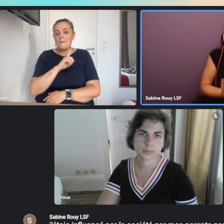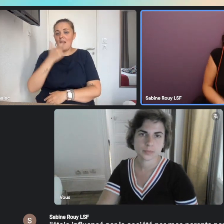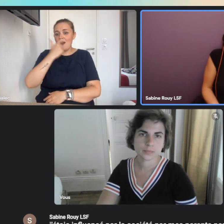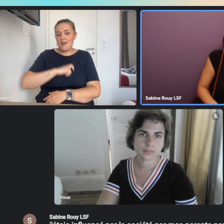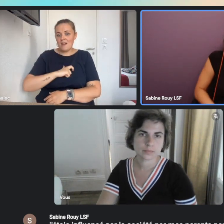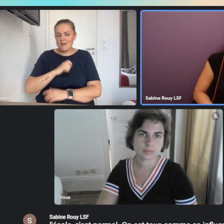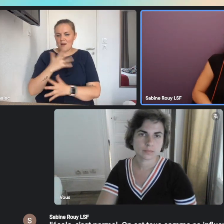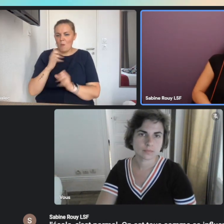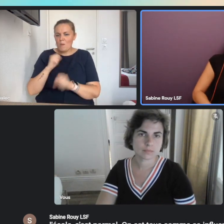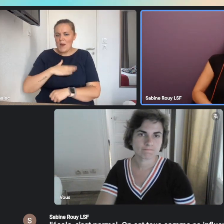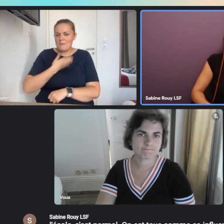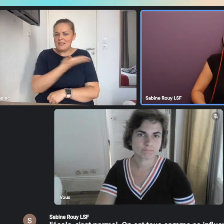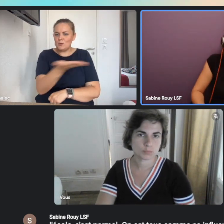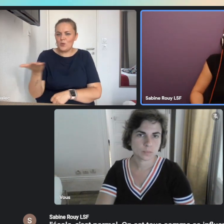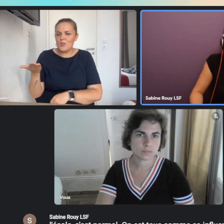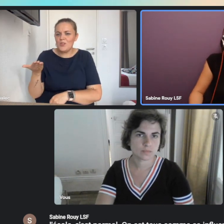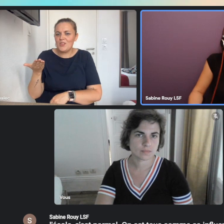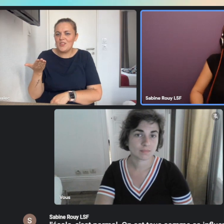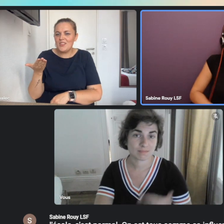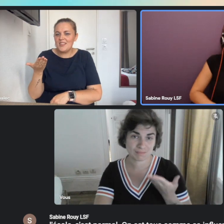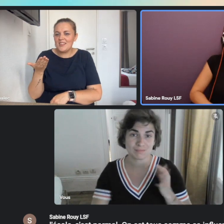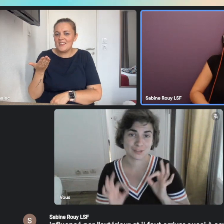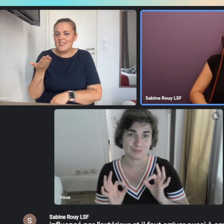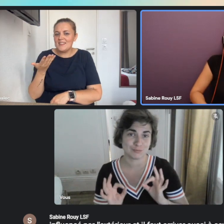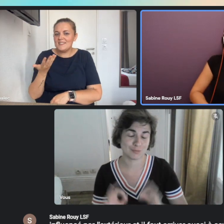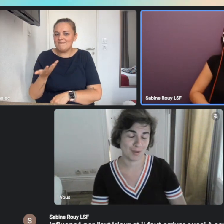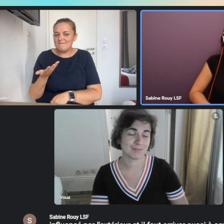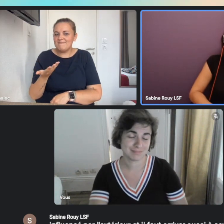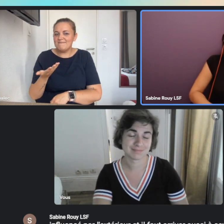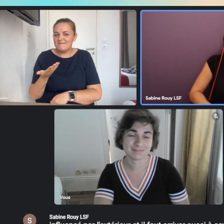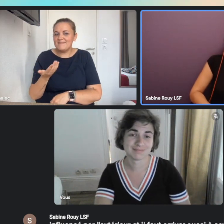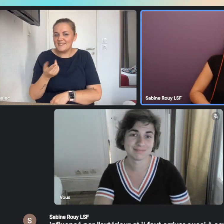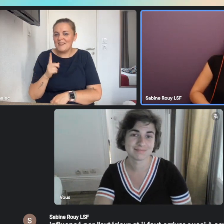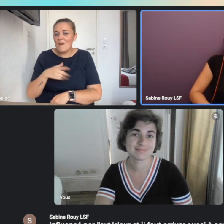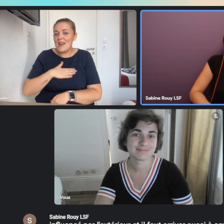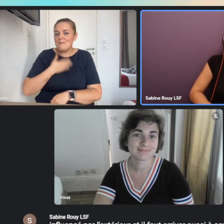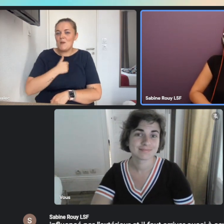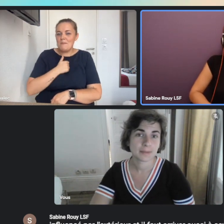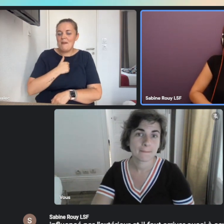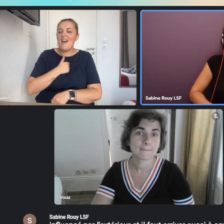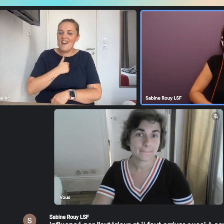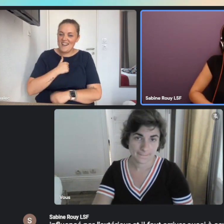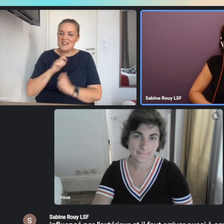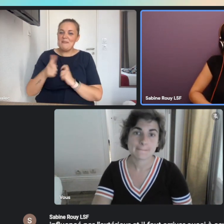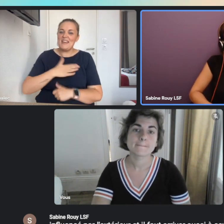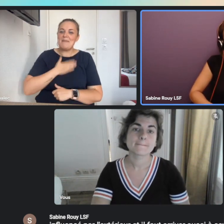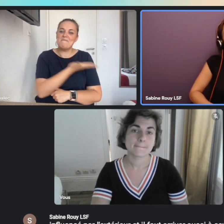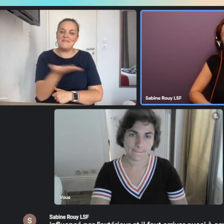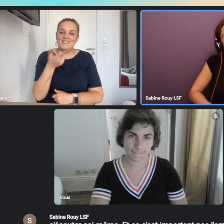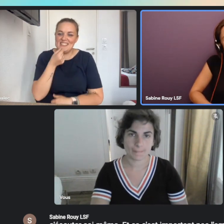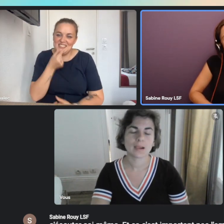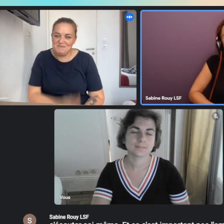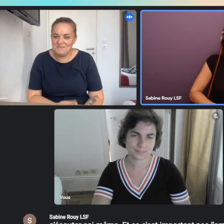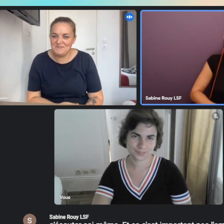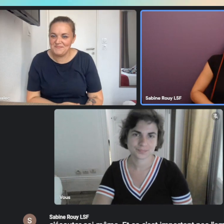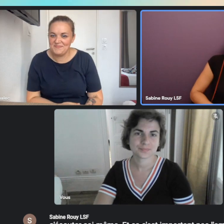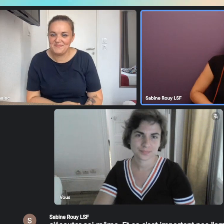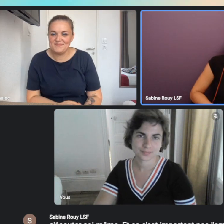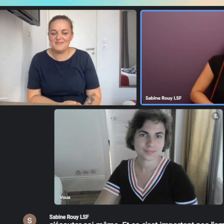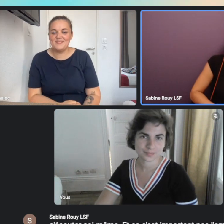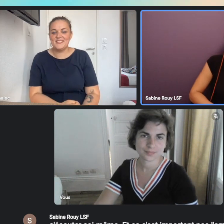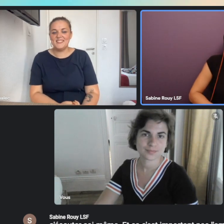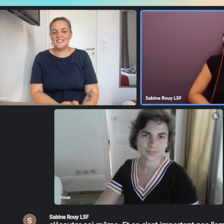l'amour de soi-même. Si on ne s'aime pas, comment est-ce qu'on peut aimer les autres? Oui, tout à fait. Mmh. Voilà, il faut arriver à s'aimer soi-même et ensuite on peut aimer